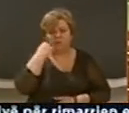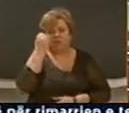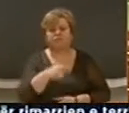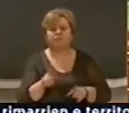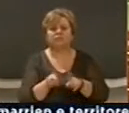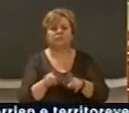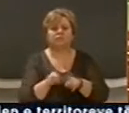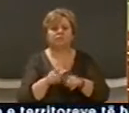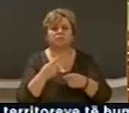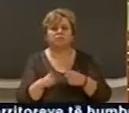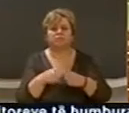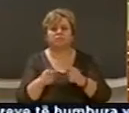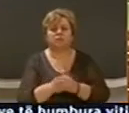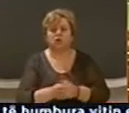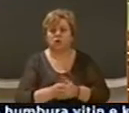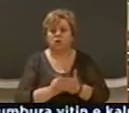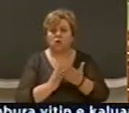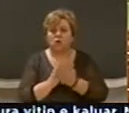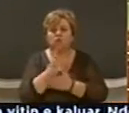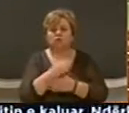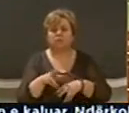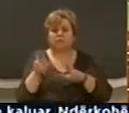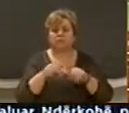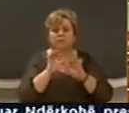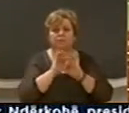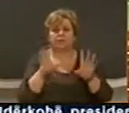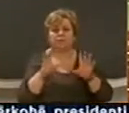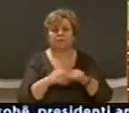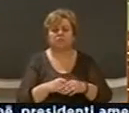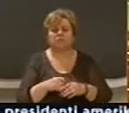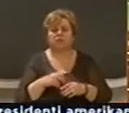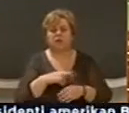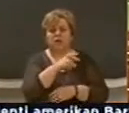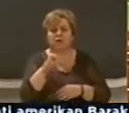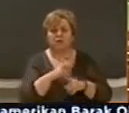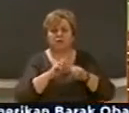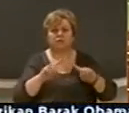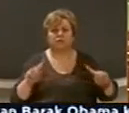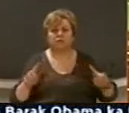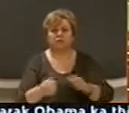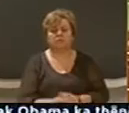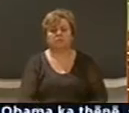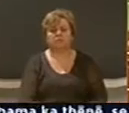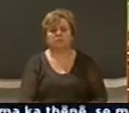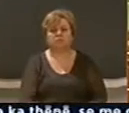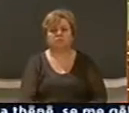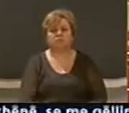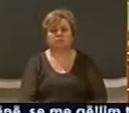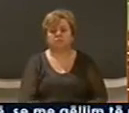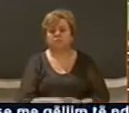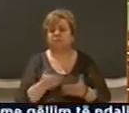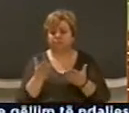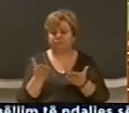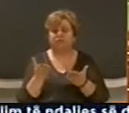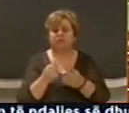cilët po e marrin rrugën pa kthim drejt vendeve të ndryshme të botës. Por kjo